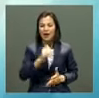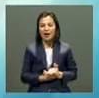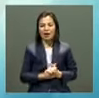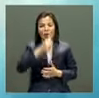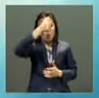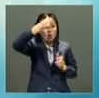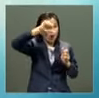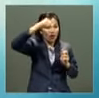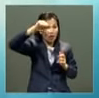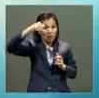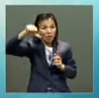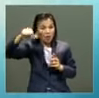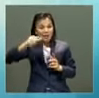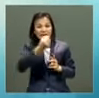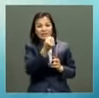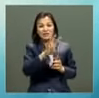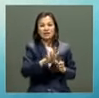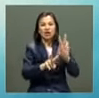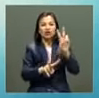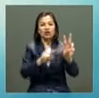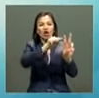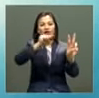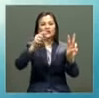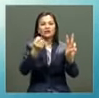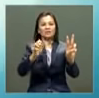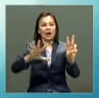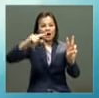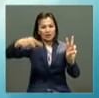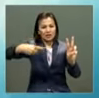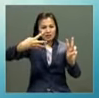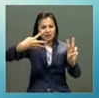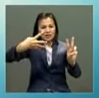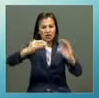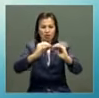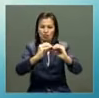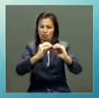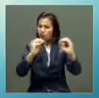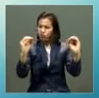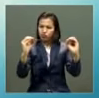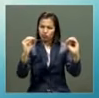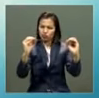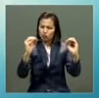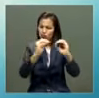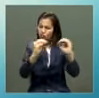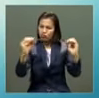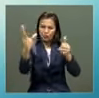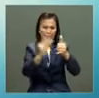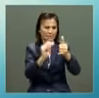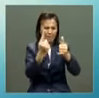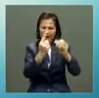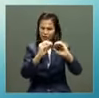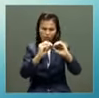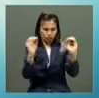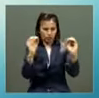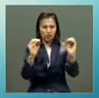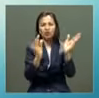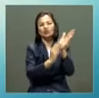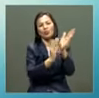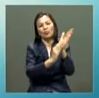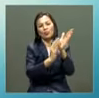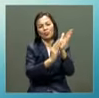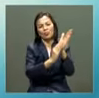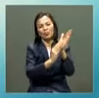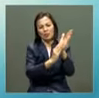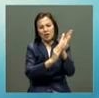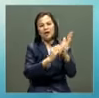14วันที่ผ่านมานี้ตั้งแต่วันที่2ถึง15เมษายนไม่มีรายงานผู้ป่วยใหม่เลยขอชื่นชม